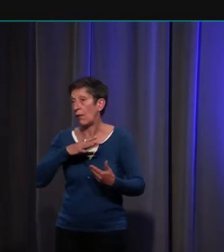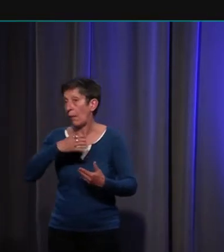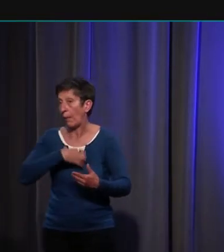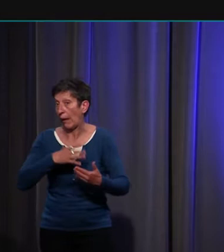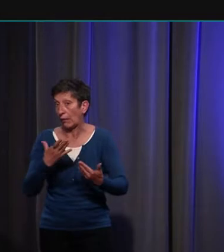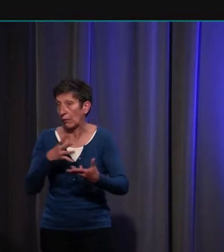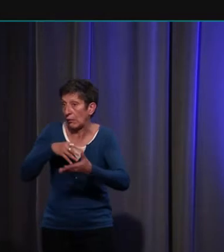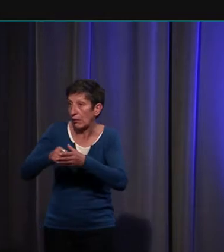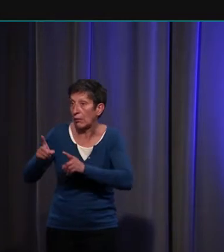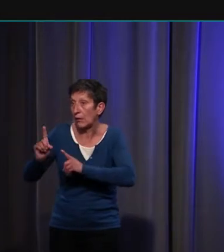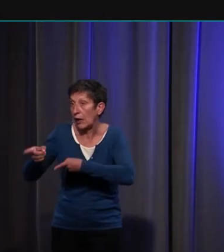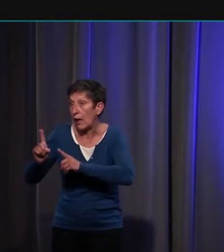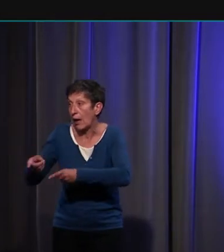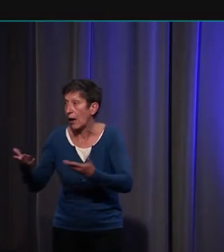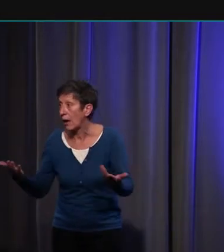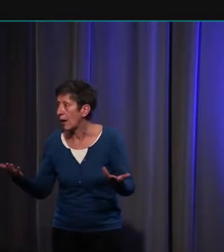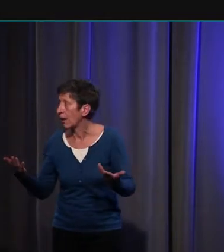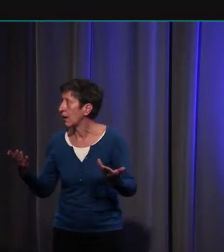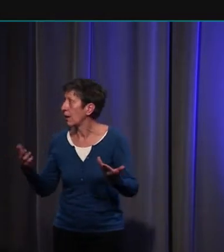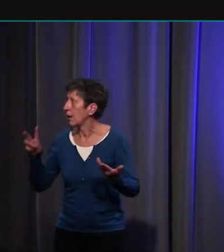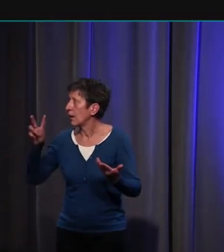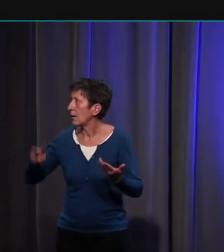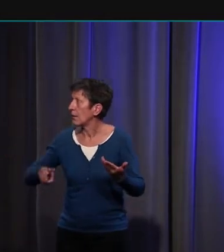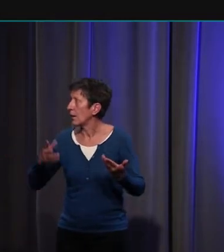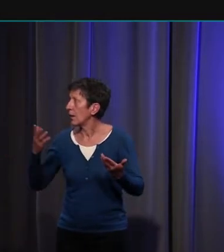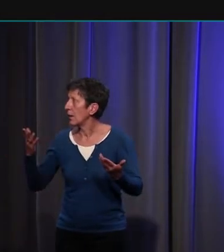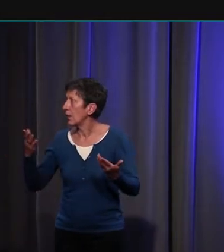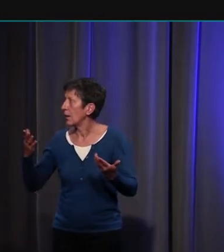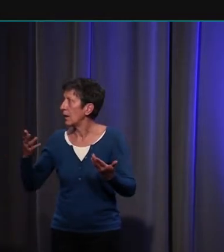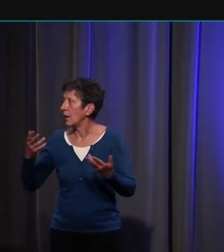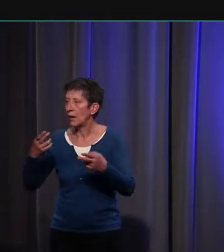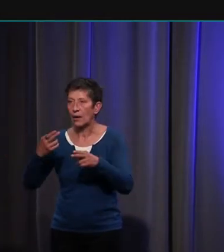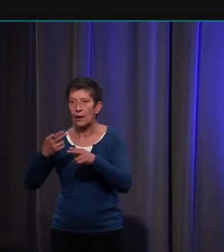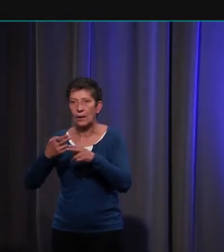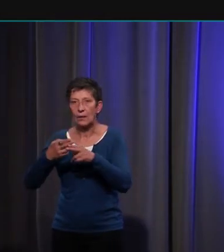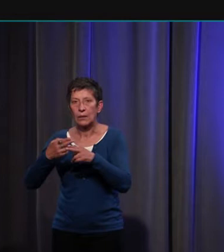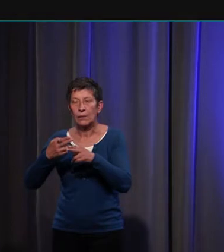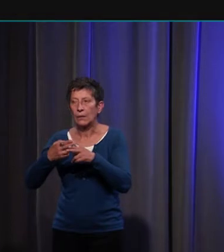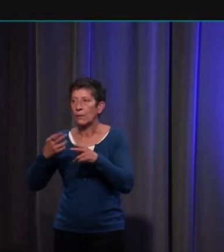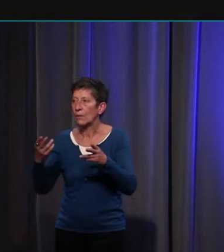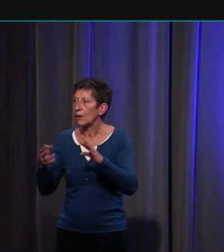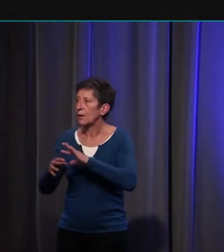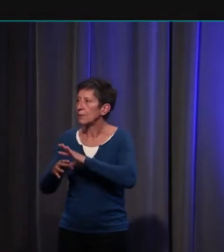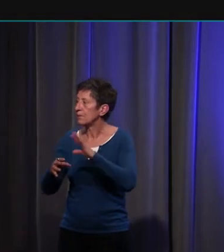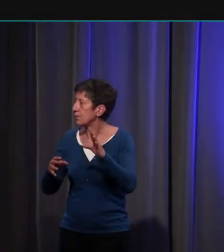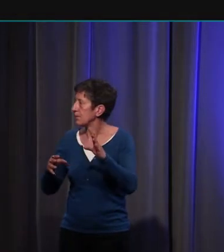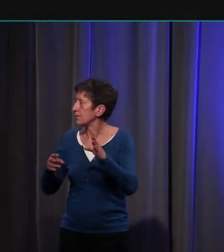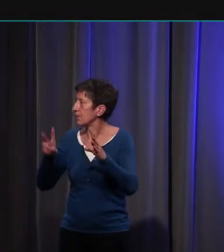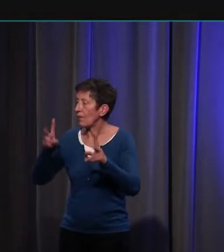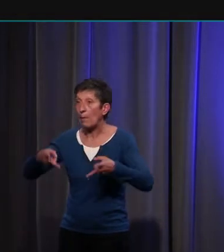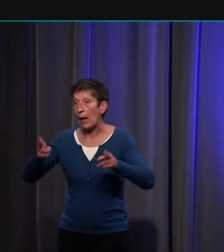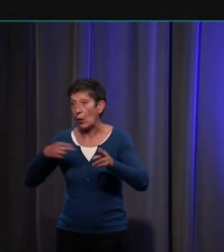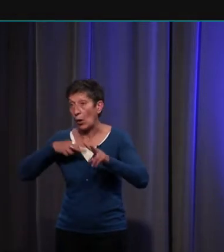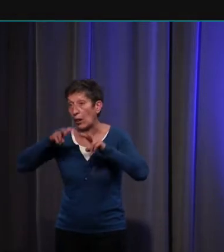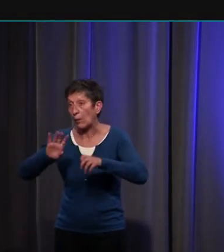mâle âgé pas en tête azincourt bas j'ai la version shakespearienne d'azincourt parce que c'est pas ma période mais j'ai en